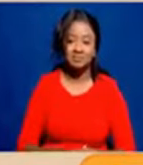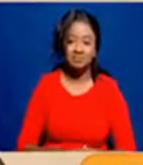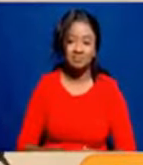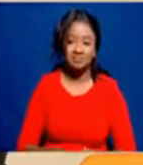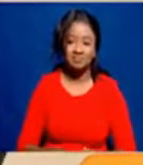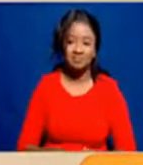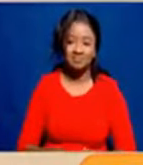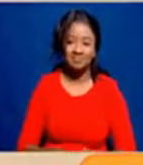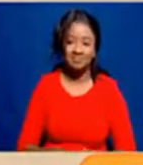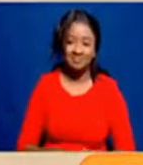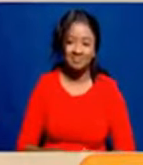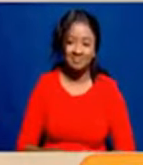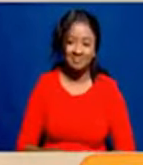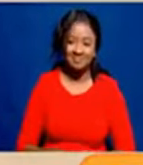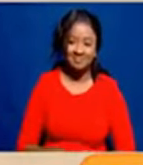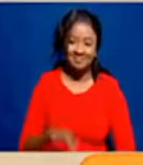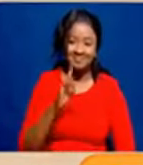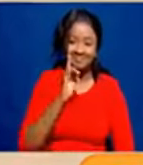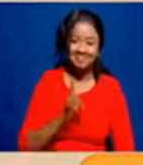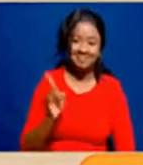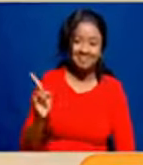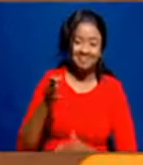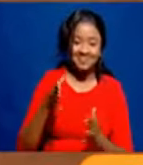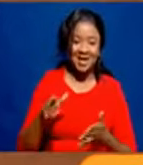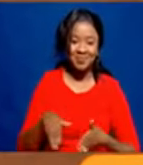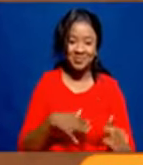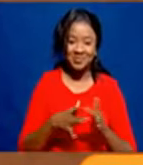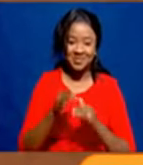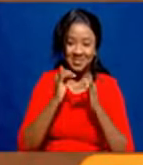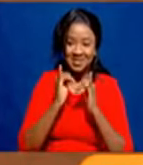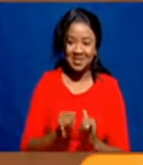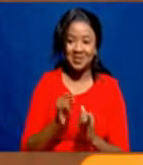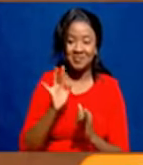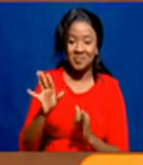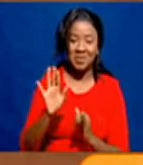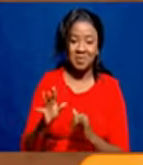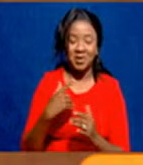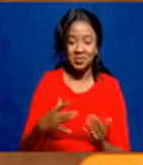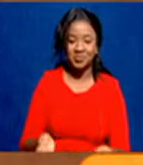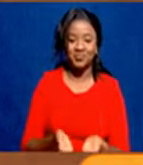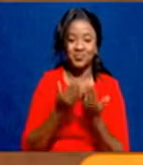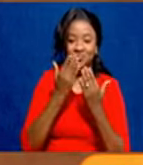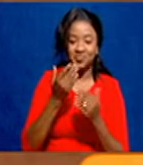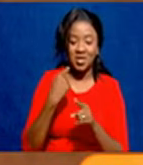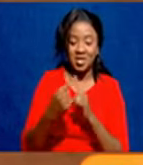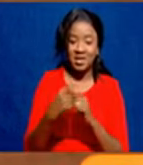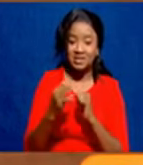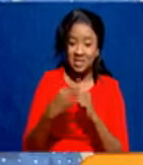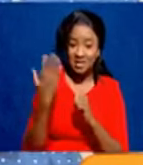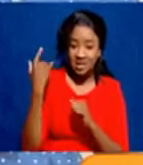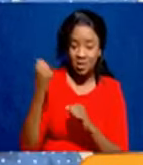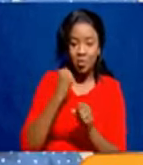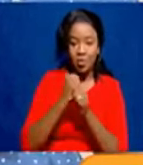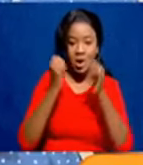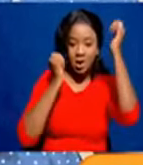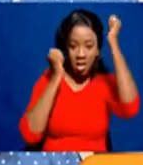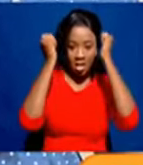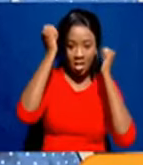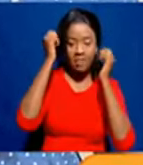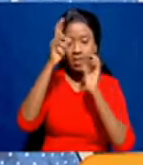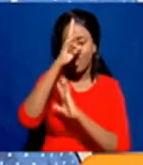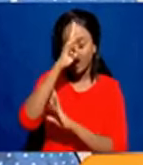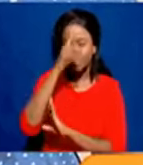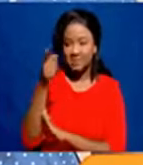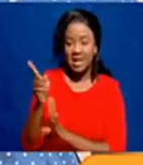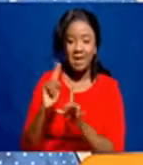fursa nyingine mpya kwa afisa huyo polisi Clement Erumu aliyetoweka kazini yapata miaka 8 iliyopita kutokana na mzongo wa